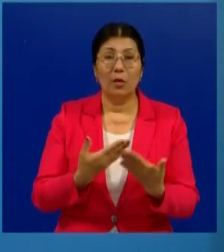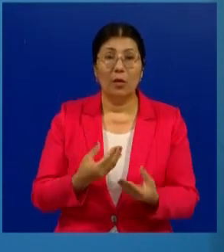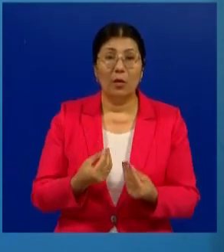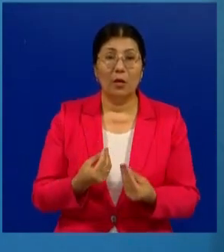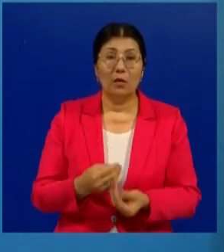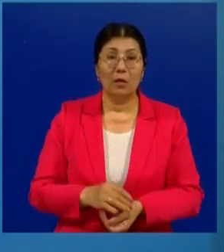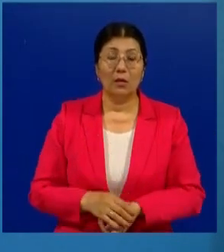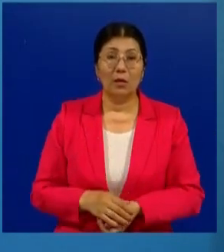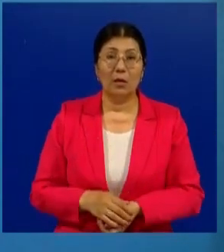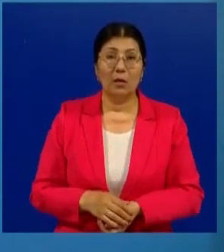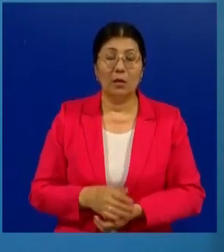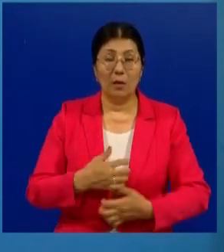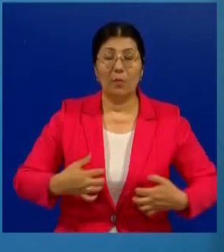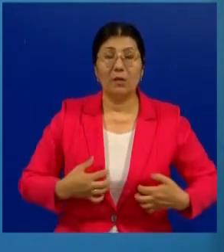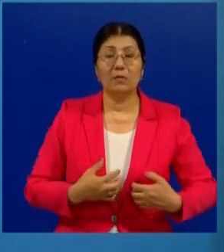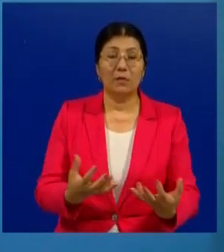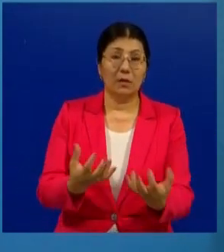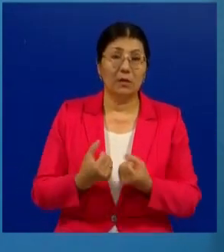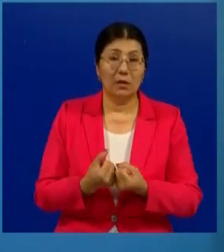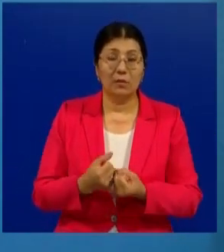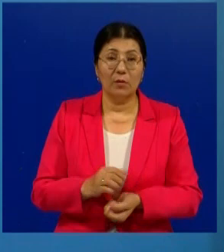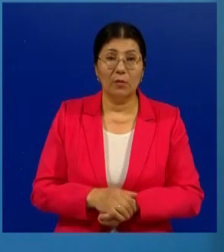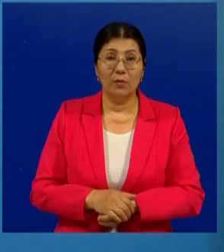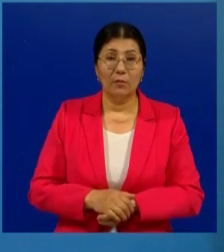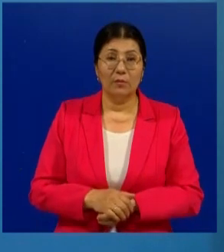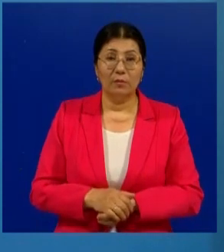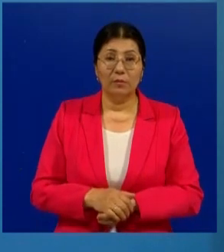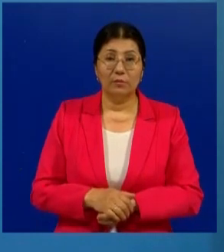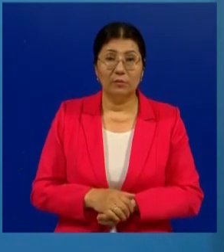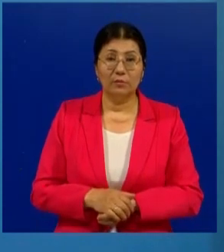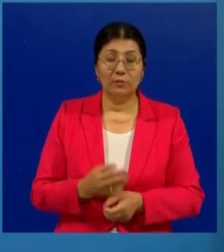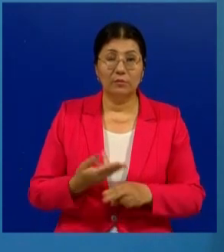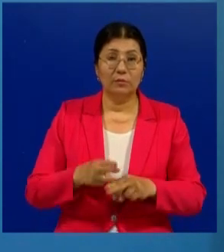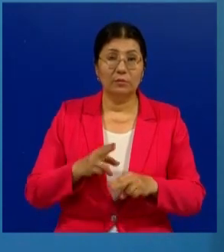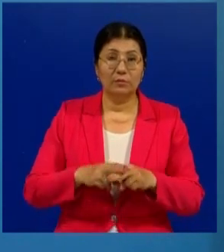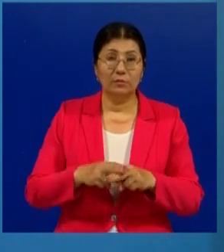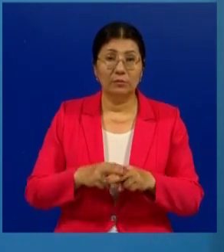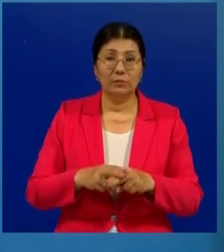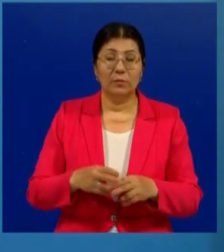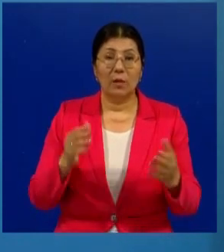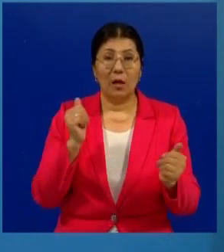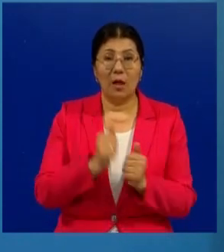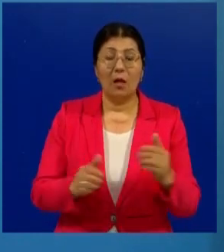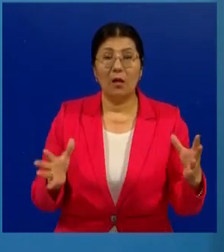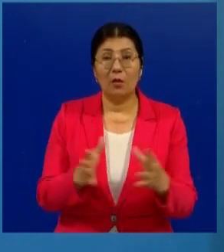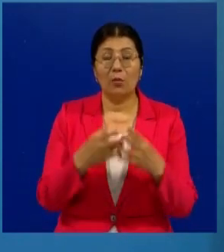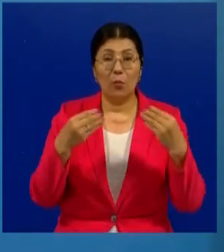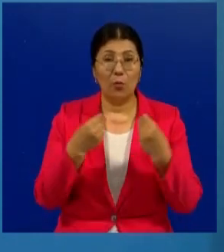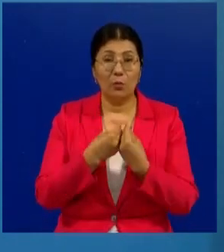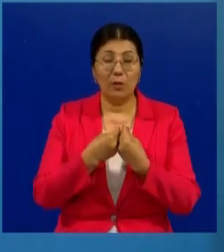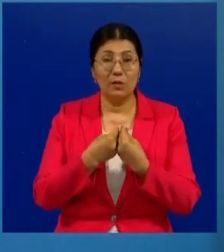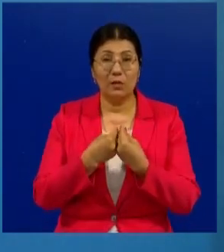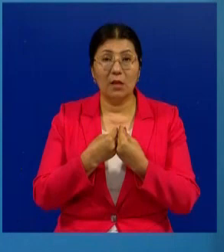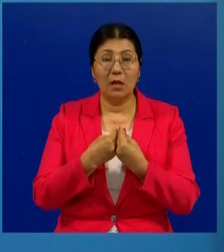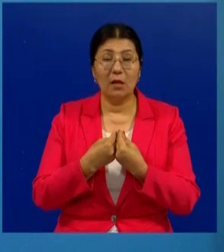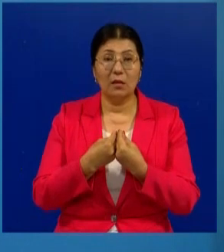жаңағы мал мүлкін конфискелеп алды деп жатырмыз да. Ол көбіне осыған шатылғандар сол әр отбасының асыраушысы. Яғни оны бар